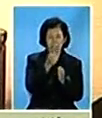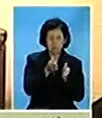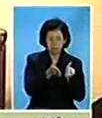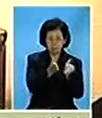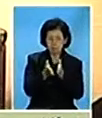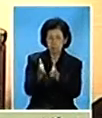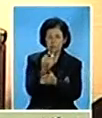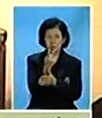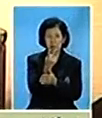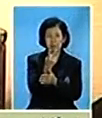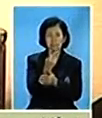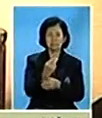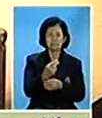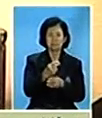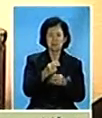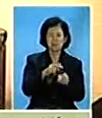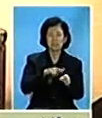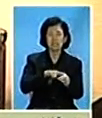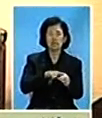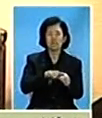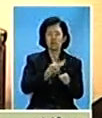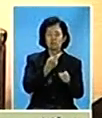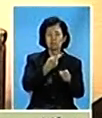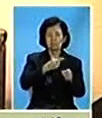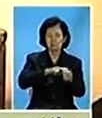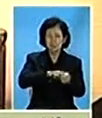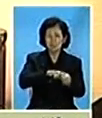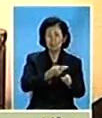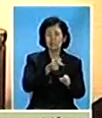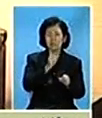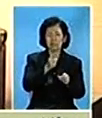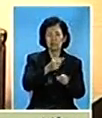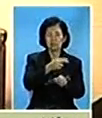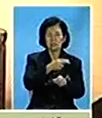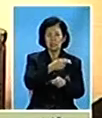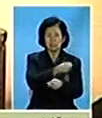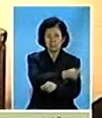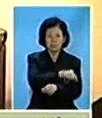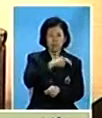ครับต้นทางหรือรากเหง้าเนี่ยเป็นแพทย์แผนไ